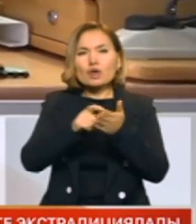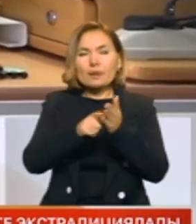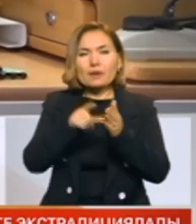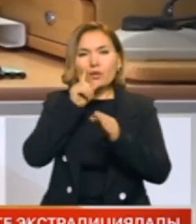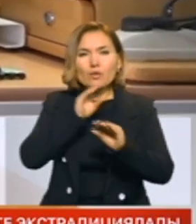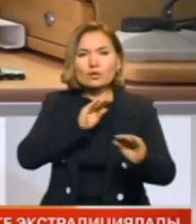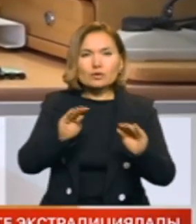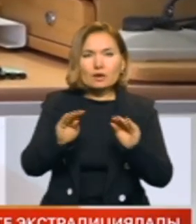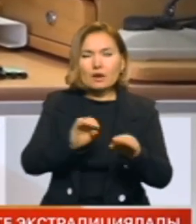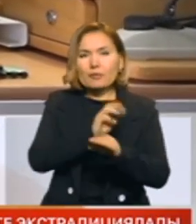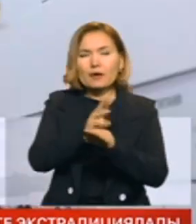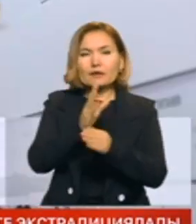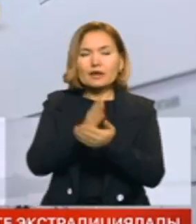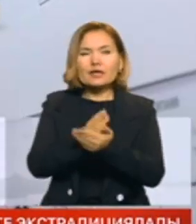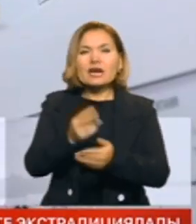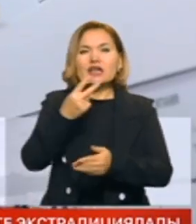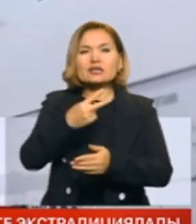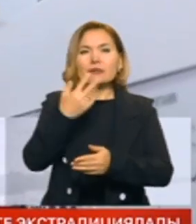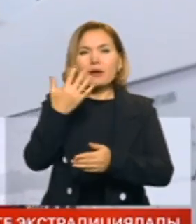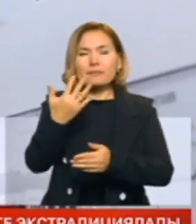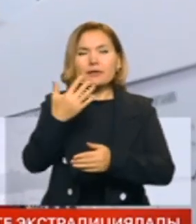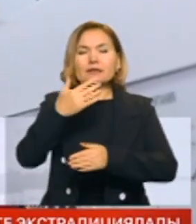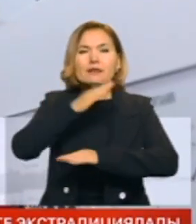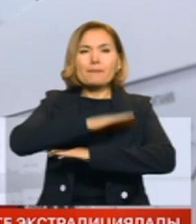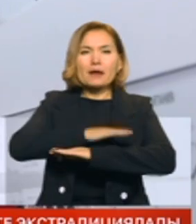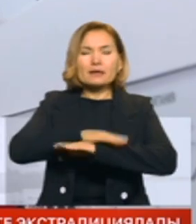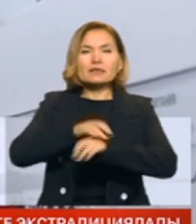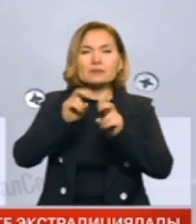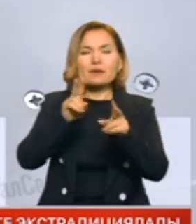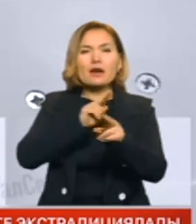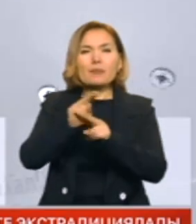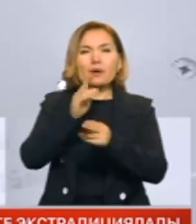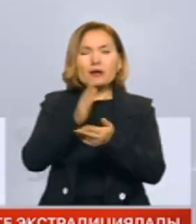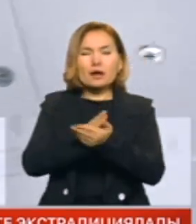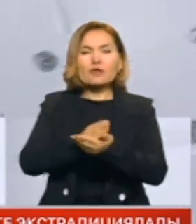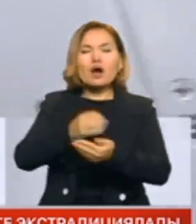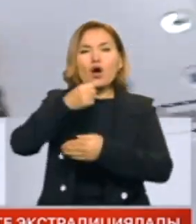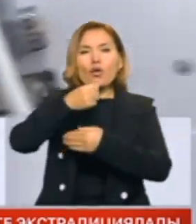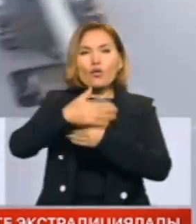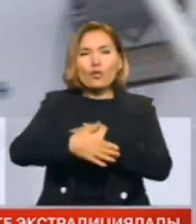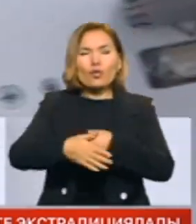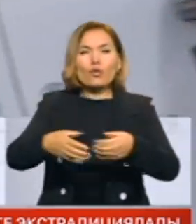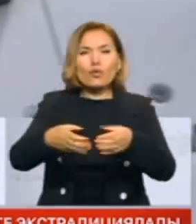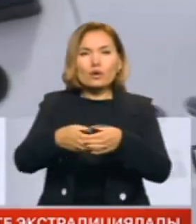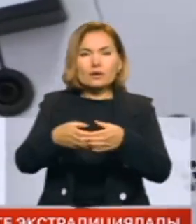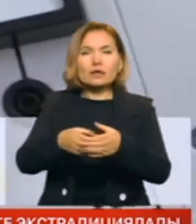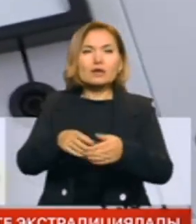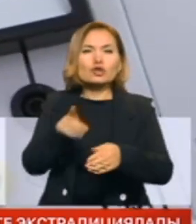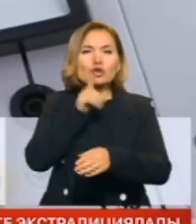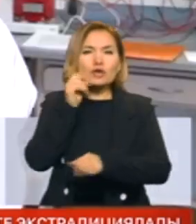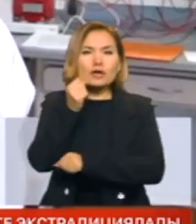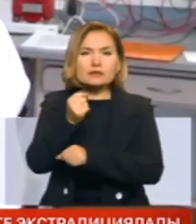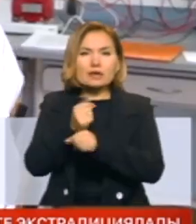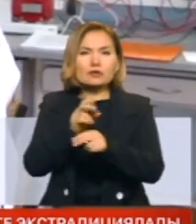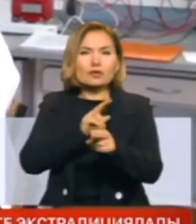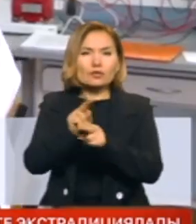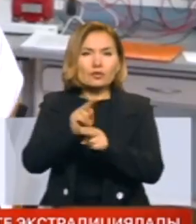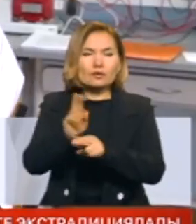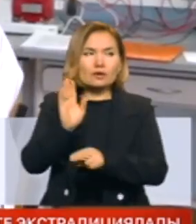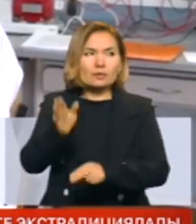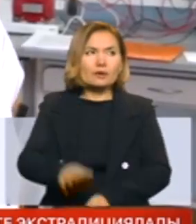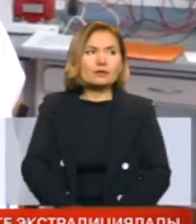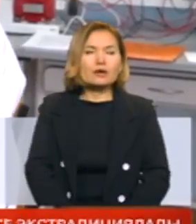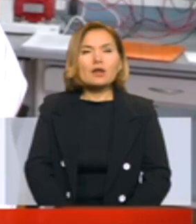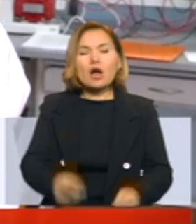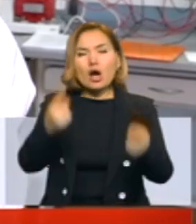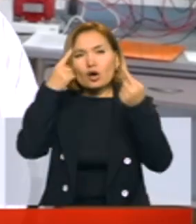жабдықталды. Құрылғылармен 25 пәннің арнаулы бағдарламасы оқытылады. Орталық бәсекеге қабілетті мұнайшыларды дайындайды. Осы құрылғылар келгелі өте